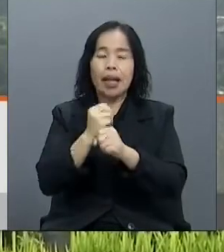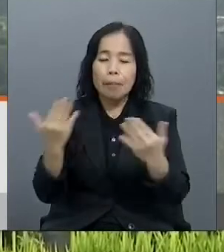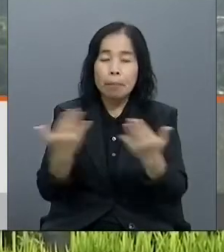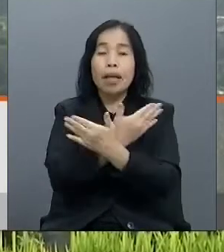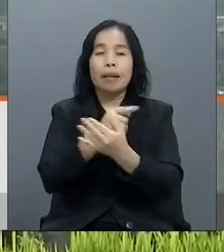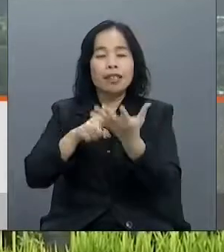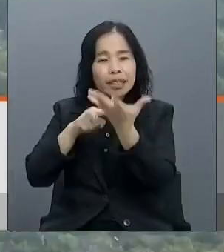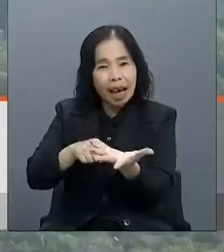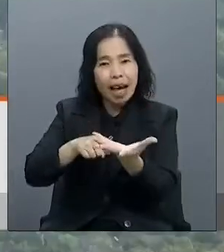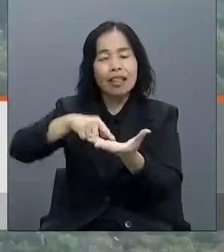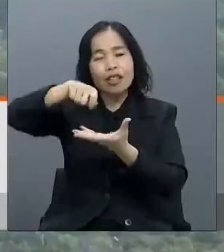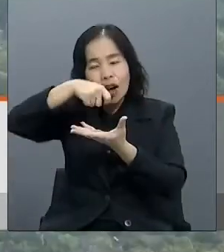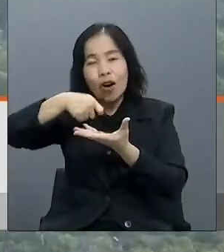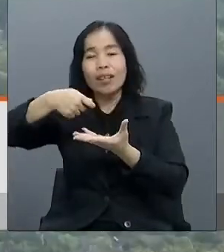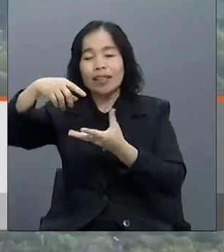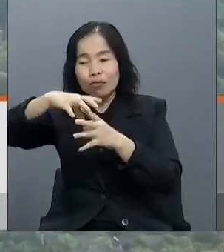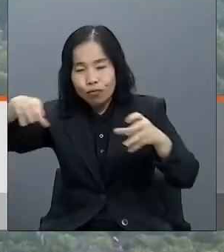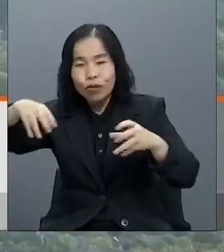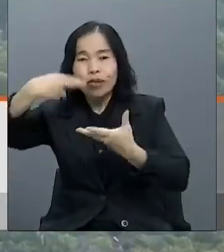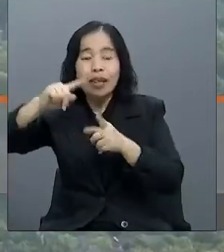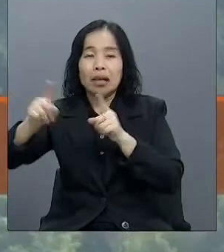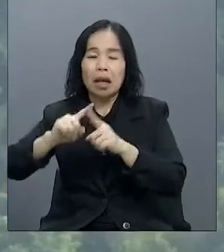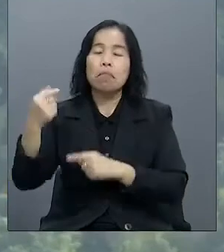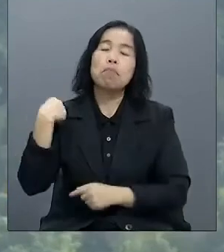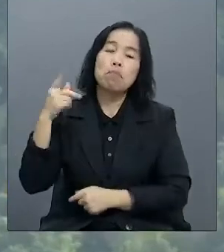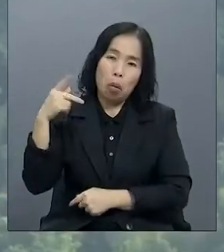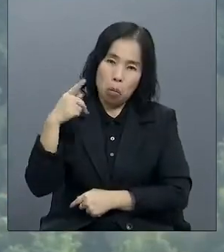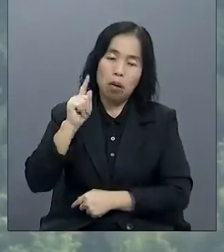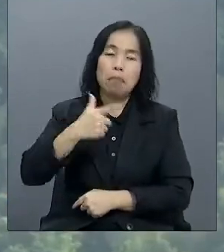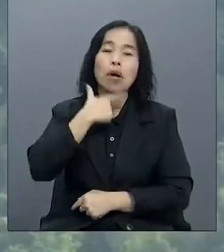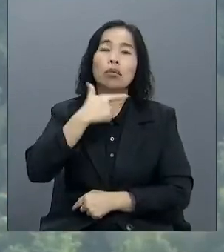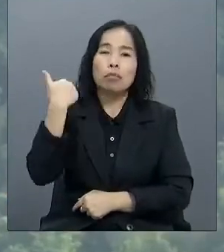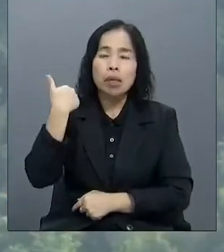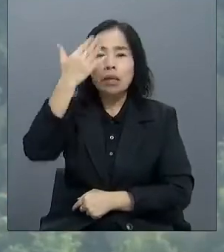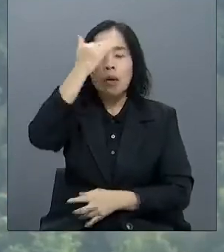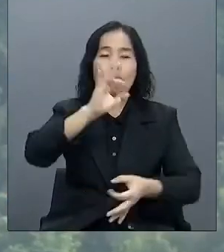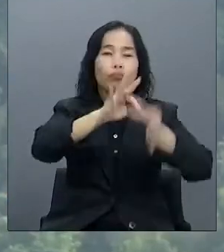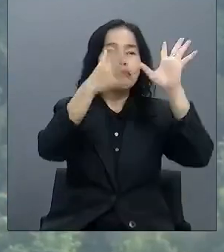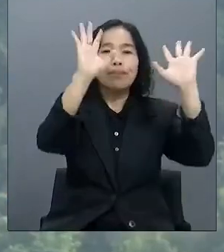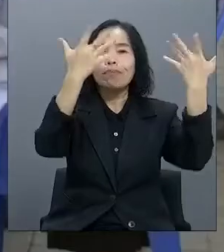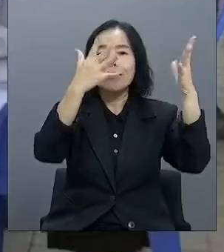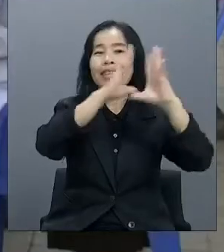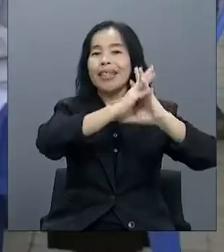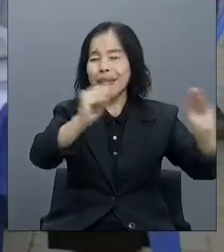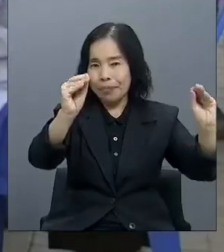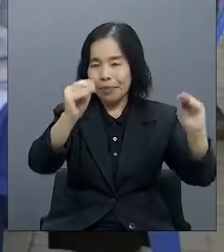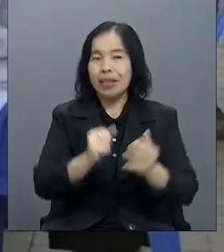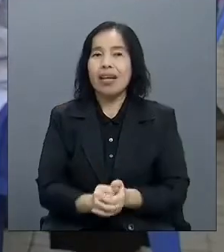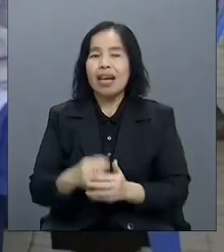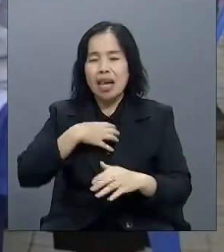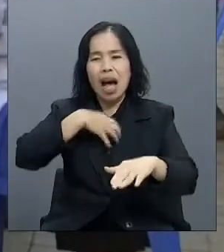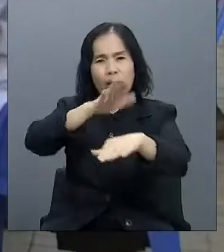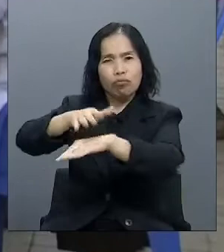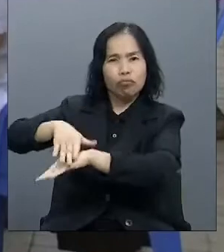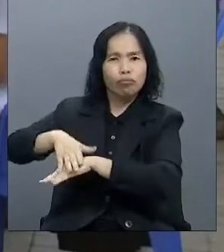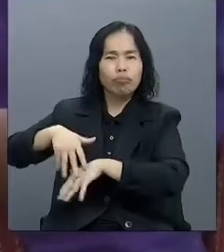เป็นประโยชน์กับประชาชนในจังหวัดแม่ฮ่องสอนหลายด้านทั้งลดเชื้อเพลิงสร้างรายได้อยากเชิญชวนประชาชนผู้ประกอบ